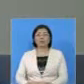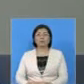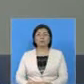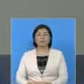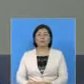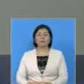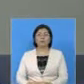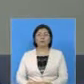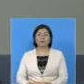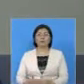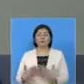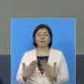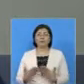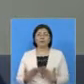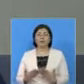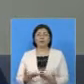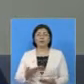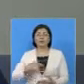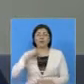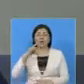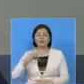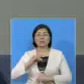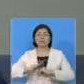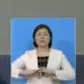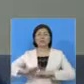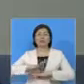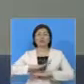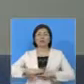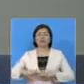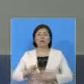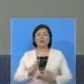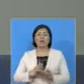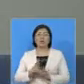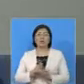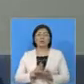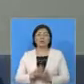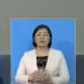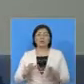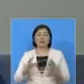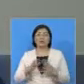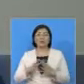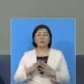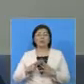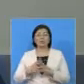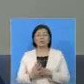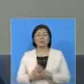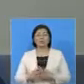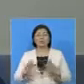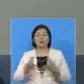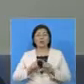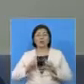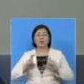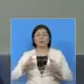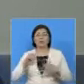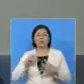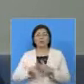Солай болса да мынау қазіргі біздің Қазақстан территориясында қызмет жасап жатқан коммуналдық шаруашылық мекемелерінің ішінде